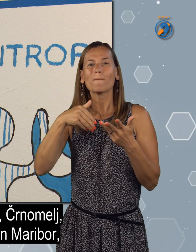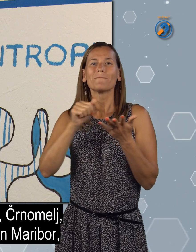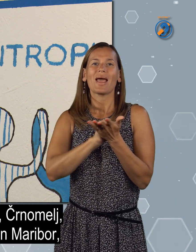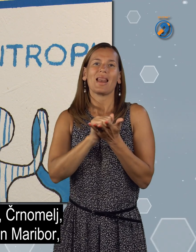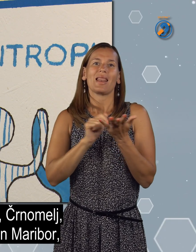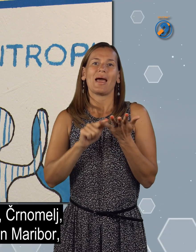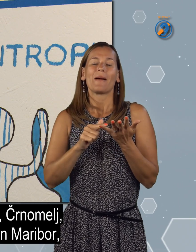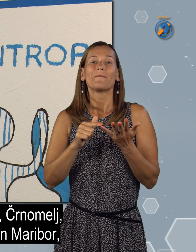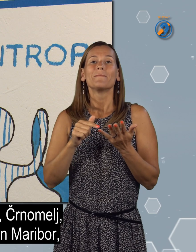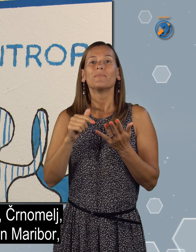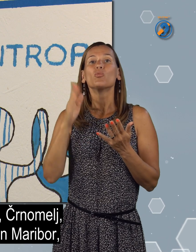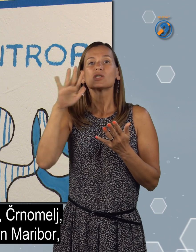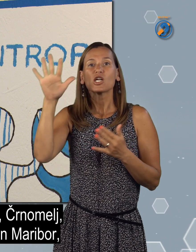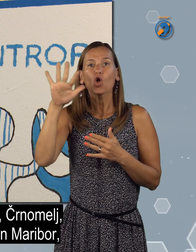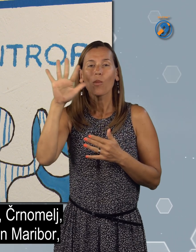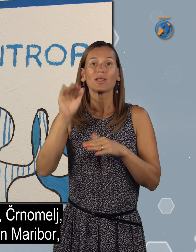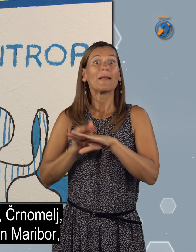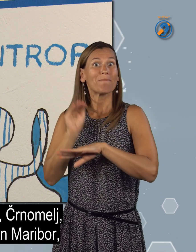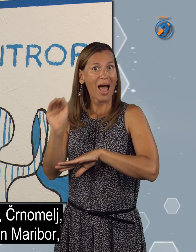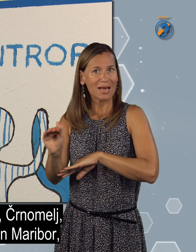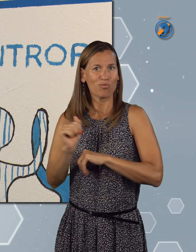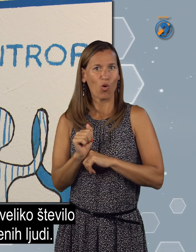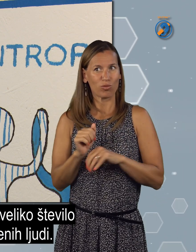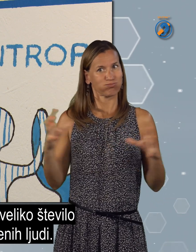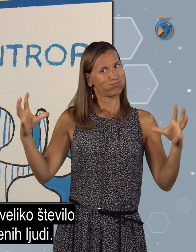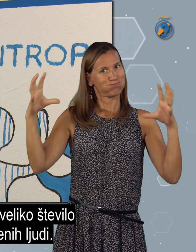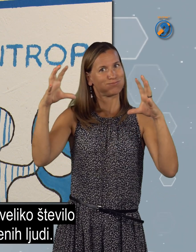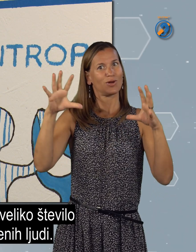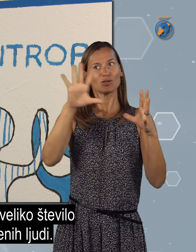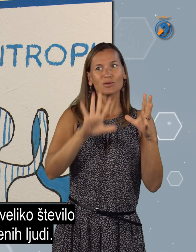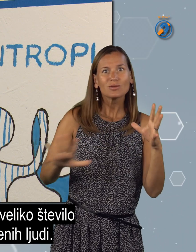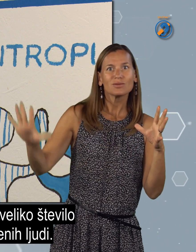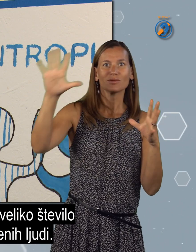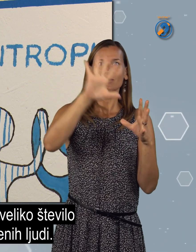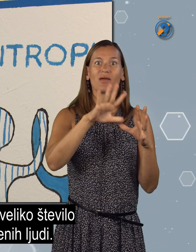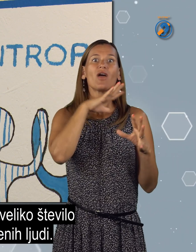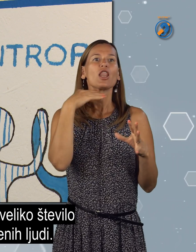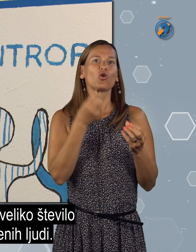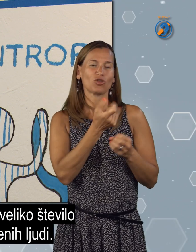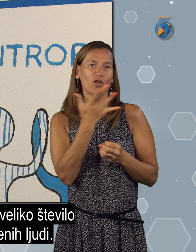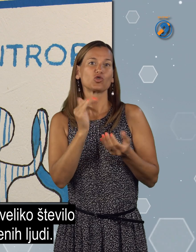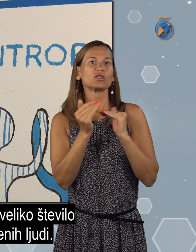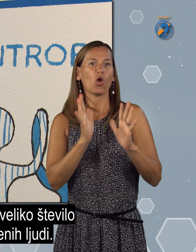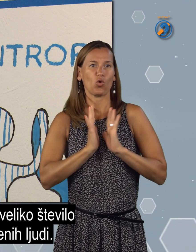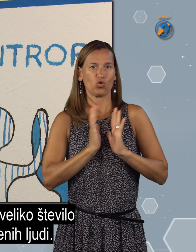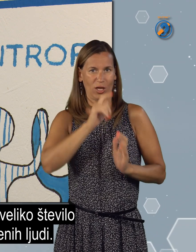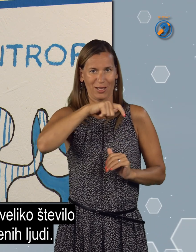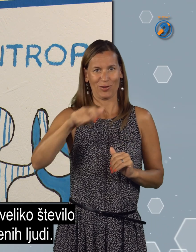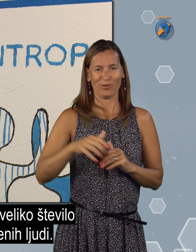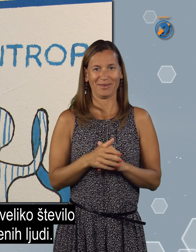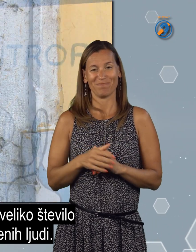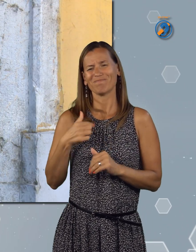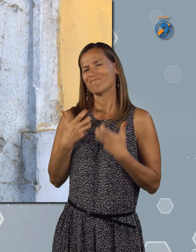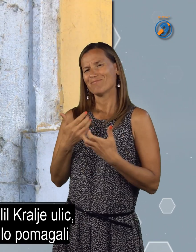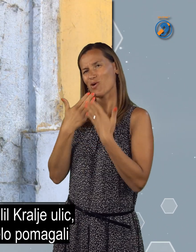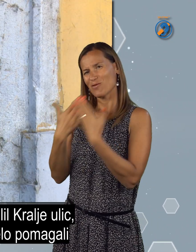Metliko, Črnomelj, Mursko Soboto in Maribor. Tako da smo zajeli zares veliko število socialno ogroženih